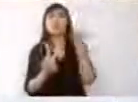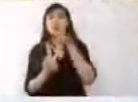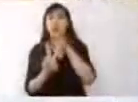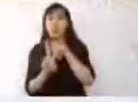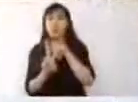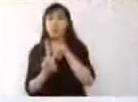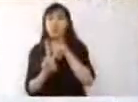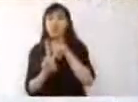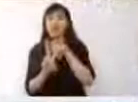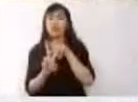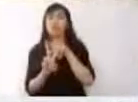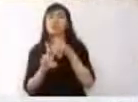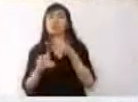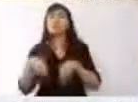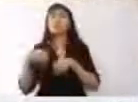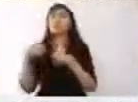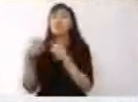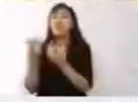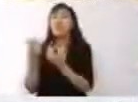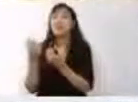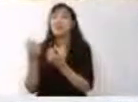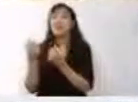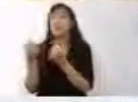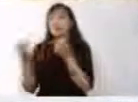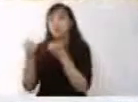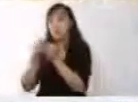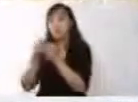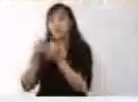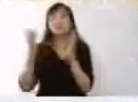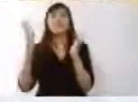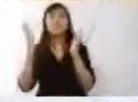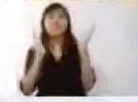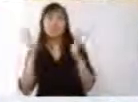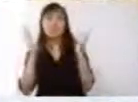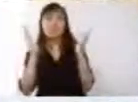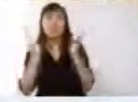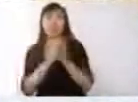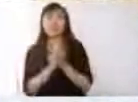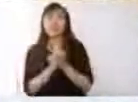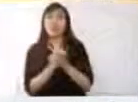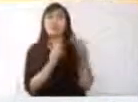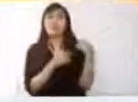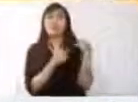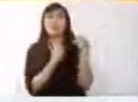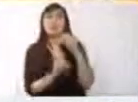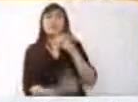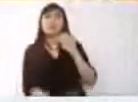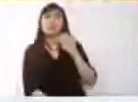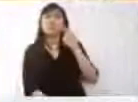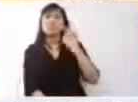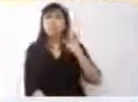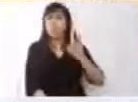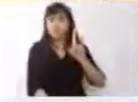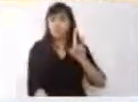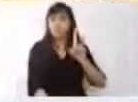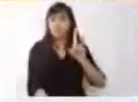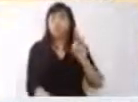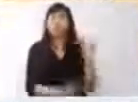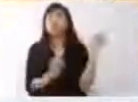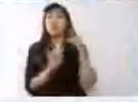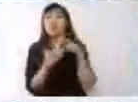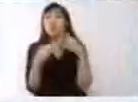available kung mayroon po tayo mga kababayan na nangangailangan ng emergency na assistance or in distress. Kumontak lang po sila